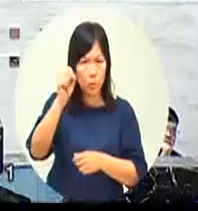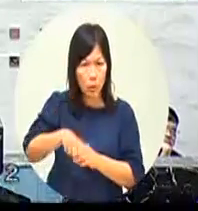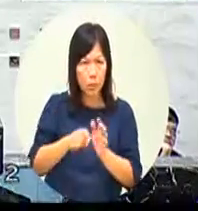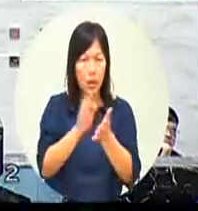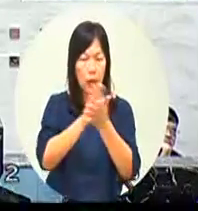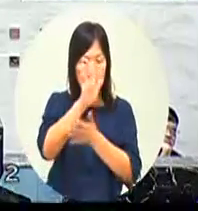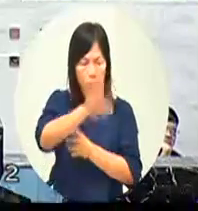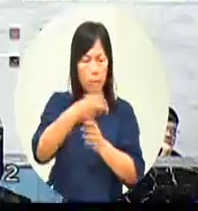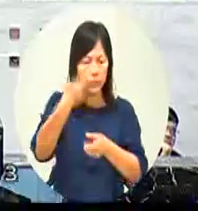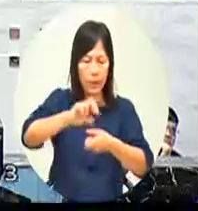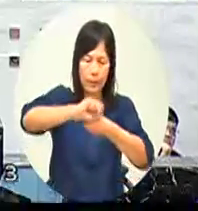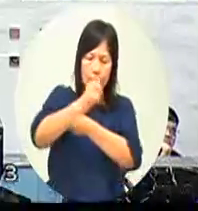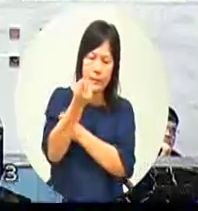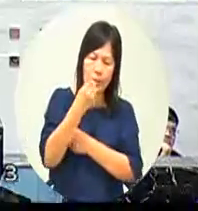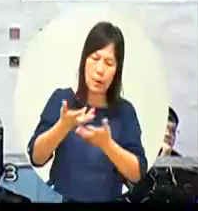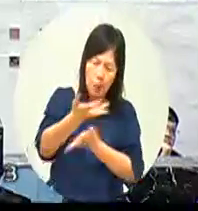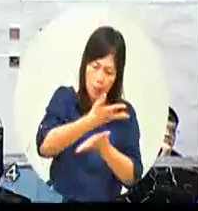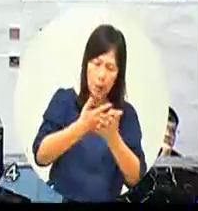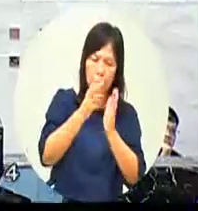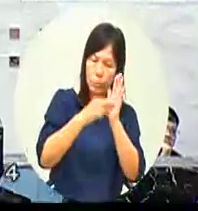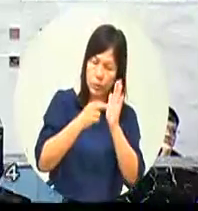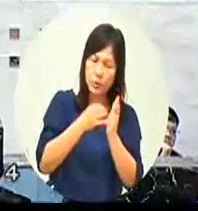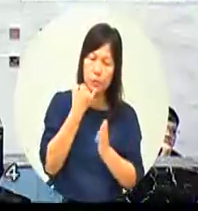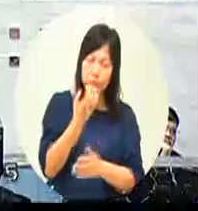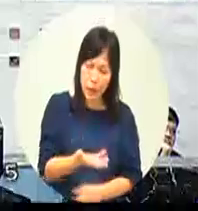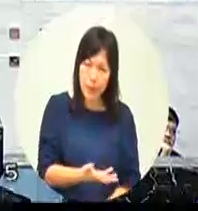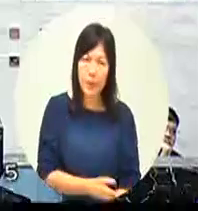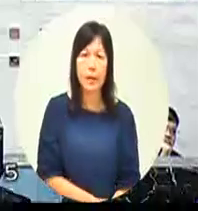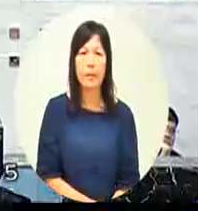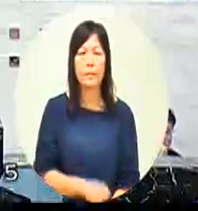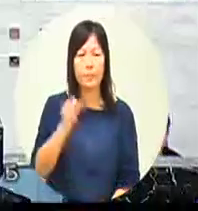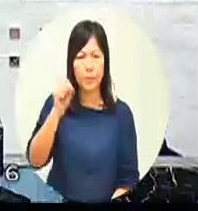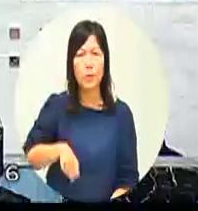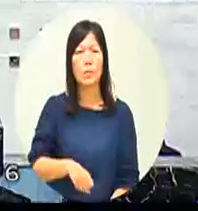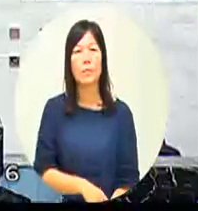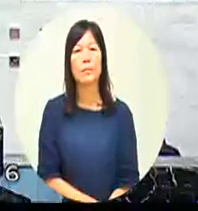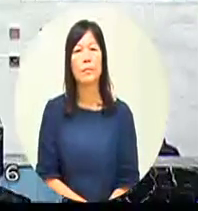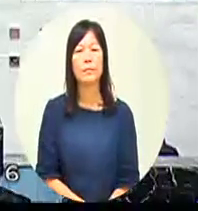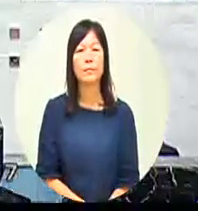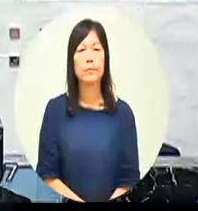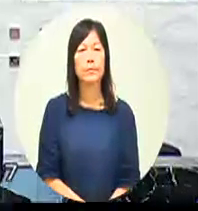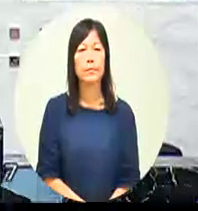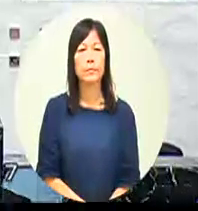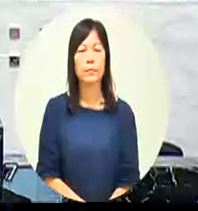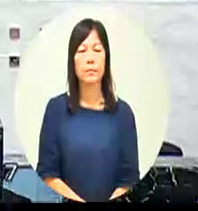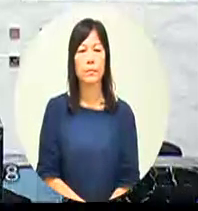续的加强沟通跟说明，好不好？好，准予备查。